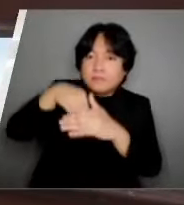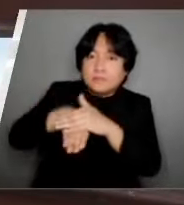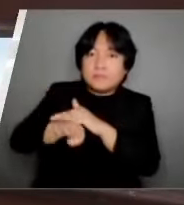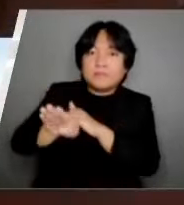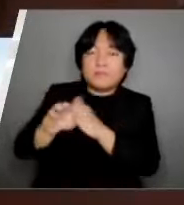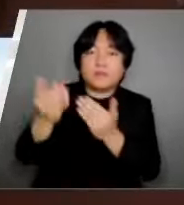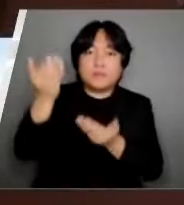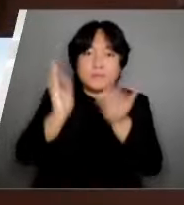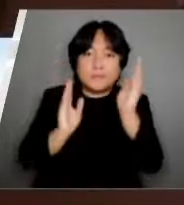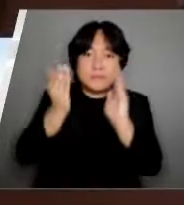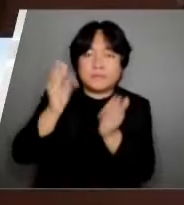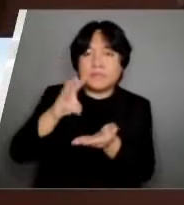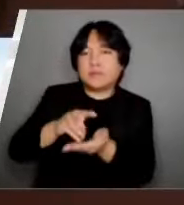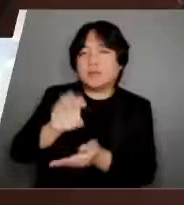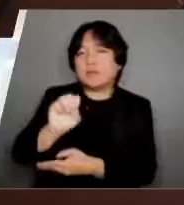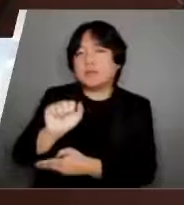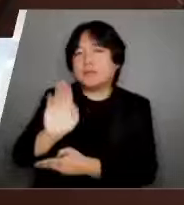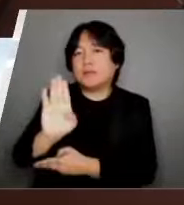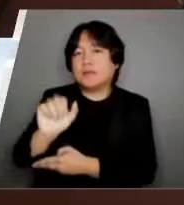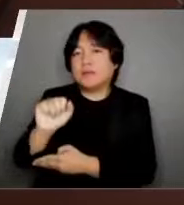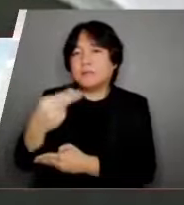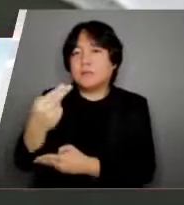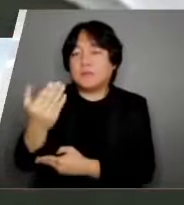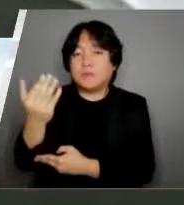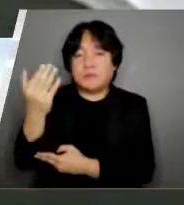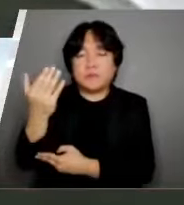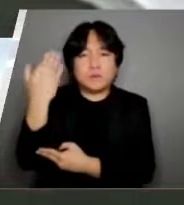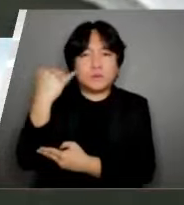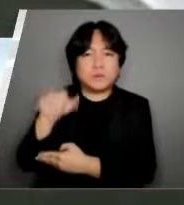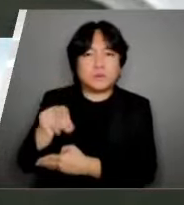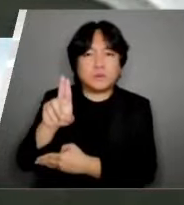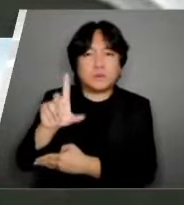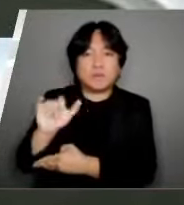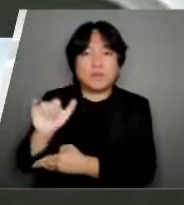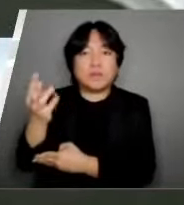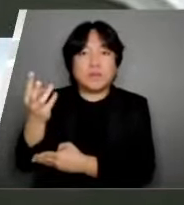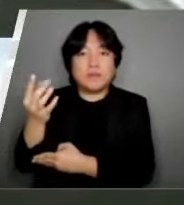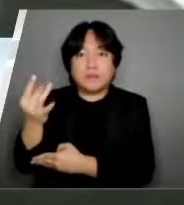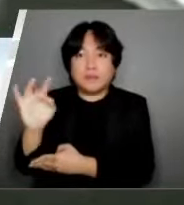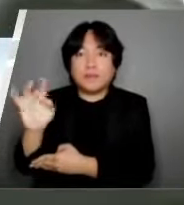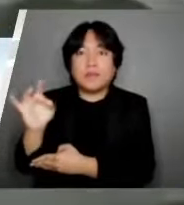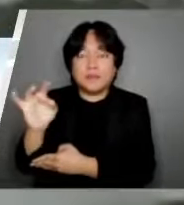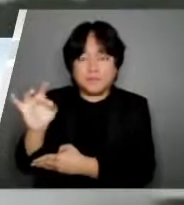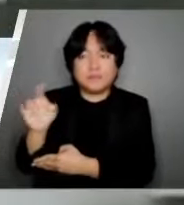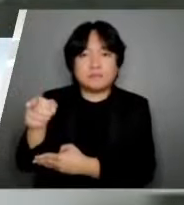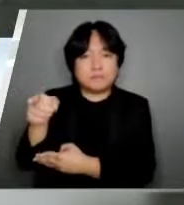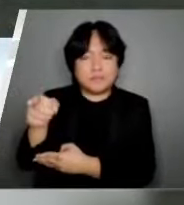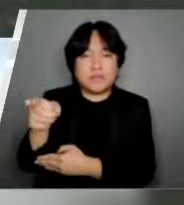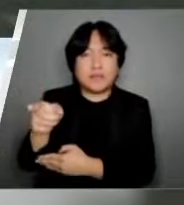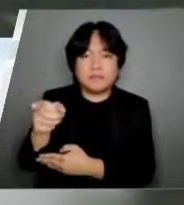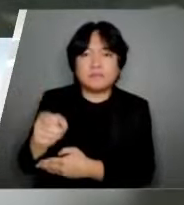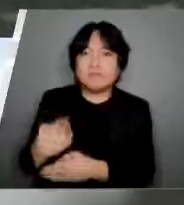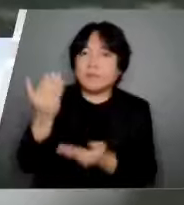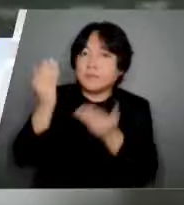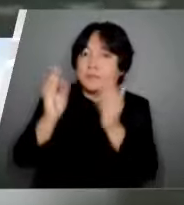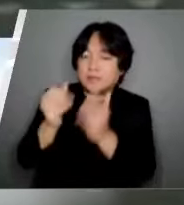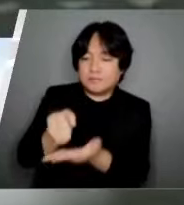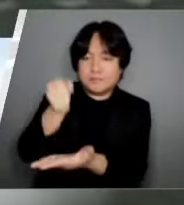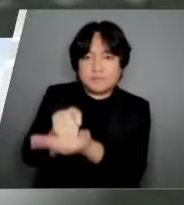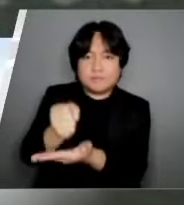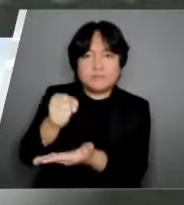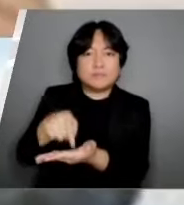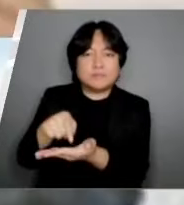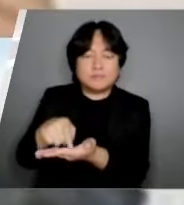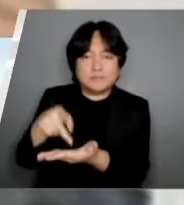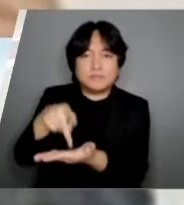July 18 bago lumipad pa Singapore. Sabi ni Sheila, magkakasama silang tatlo hanggang makarating sa Batam,